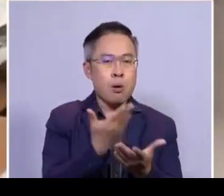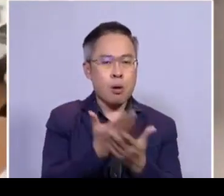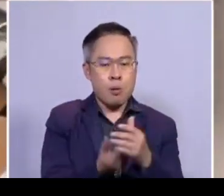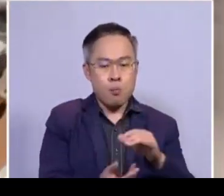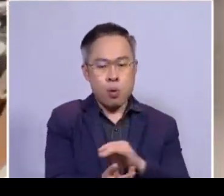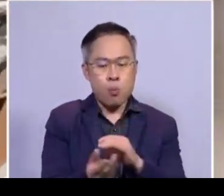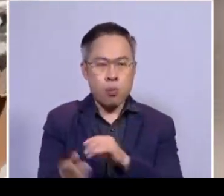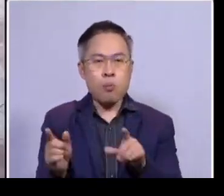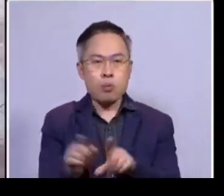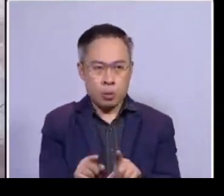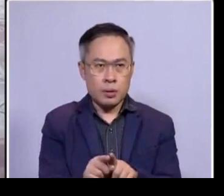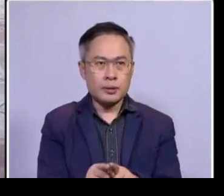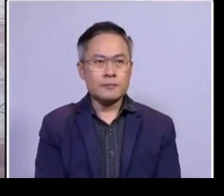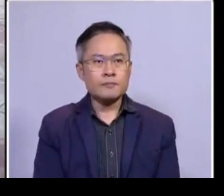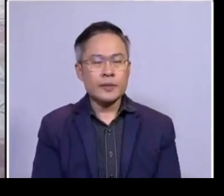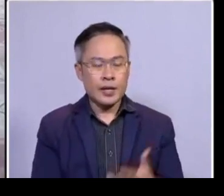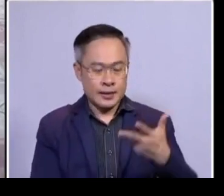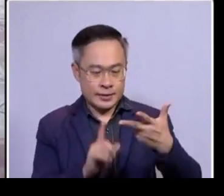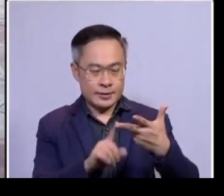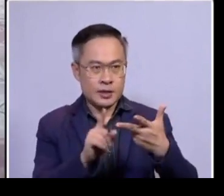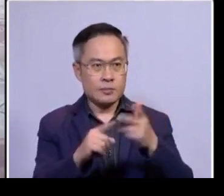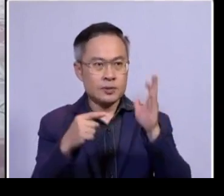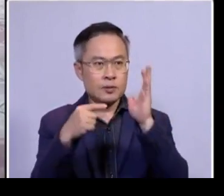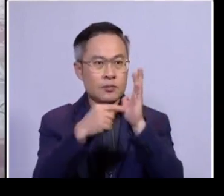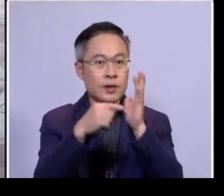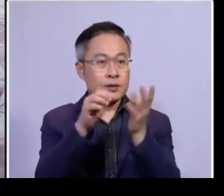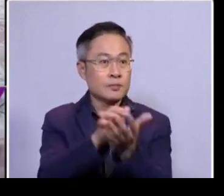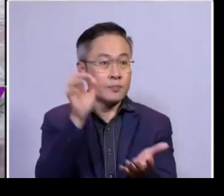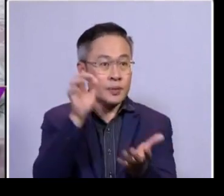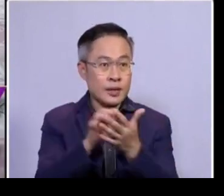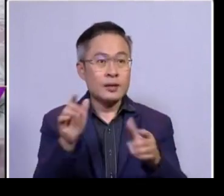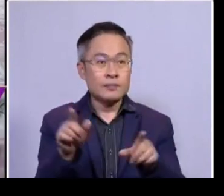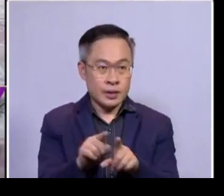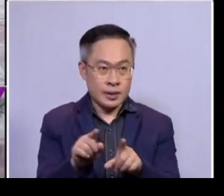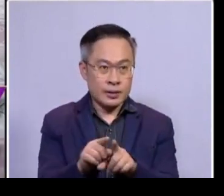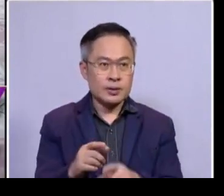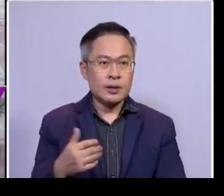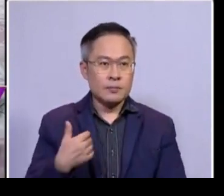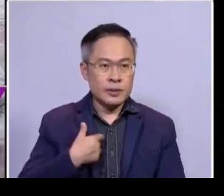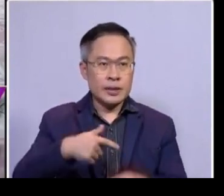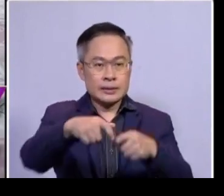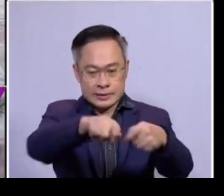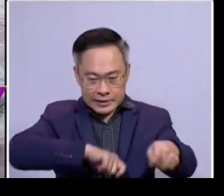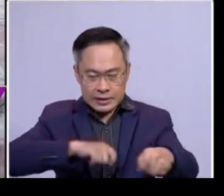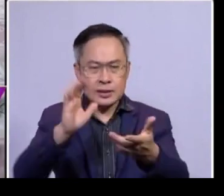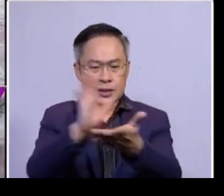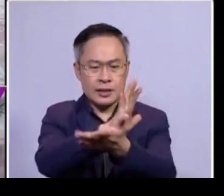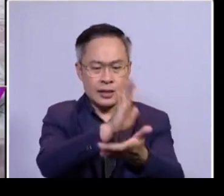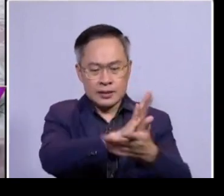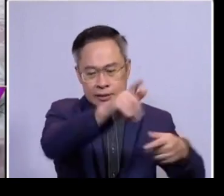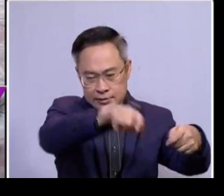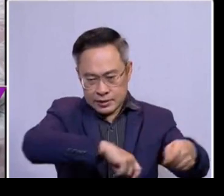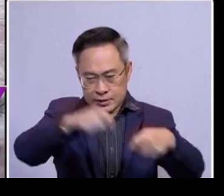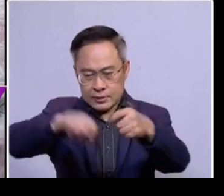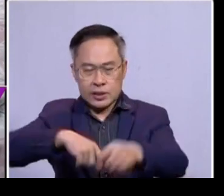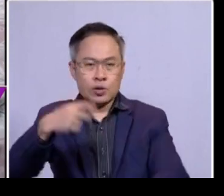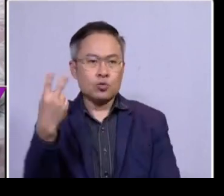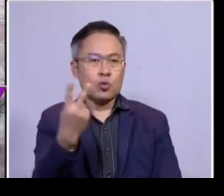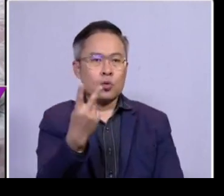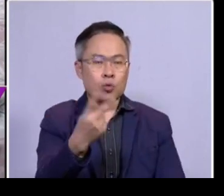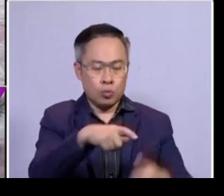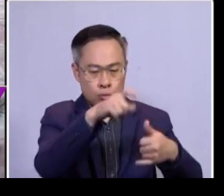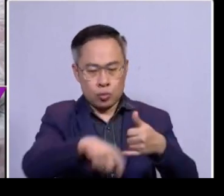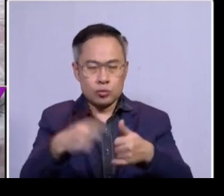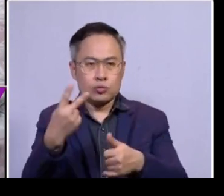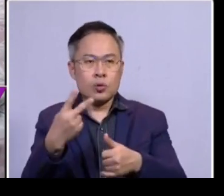กลับไปกันที่จังหวัดสมุทรปราการนะครับที่คุณสมศักดิ์ได้รายงานไปว่ามีคนมาฉีกบัตรเลือกตั้งนะครับผมก็มี